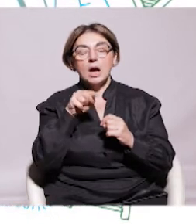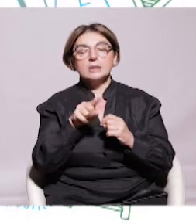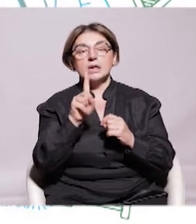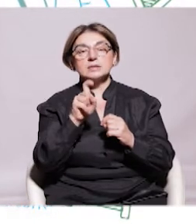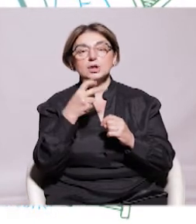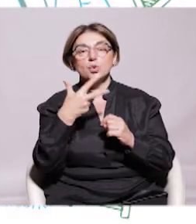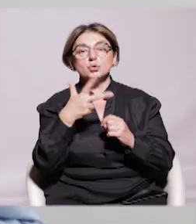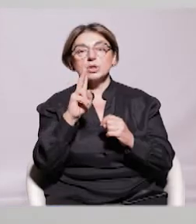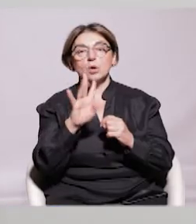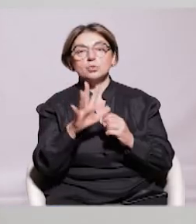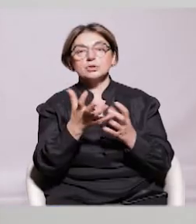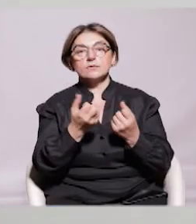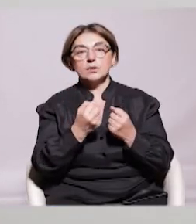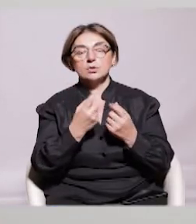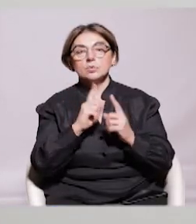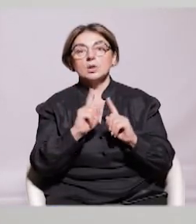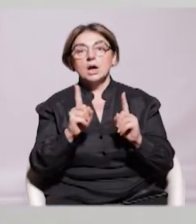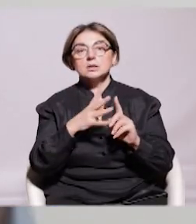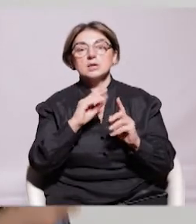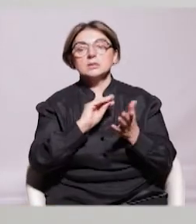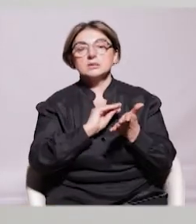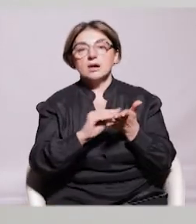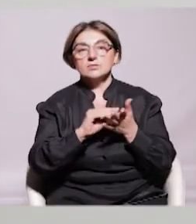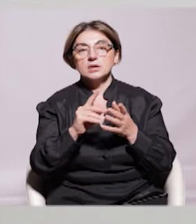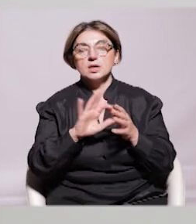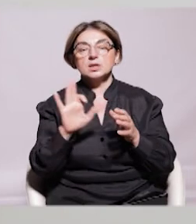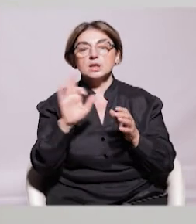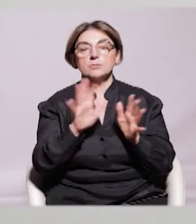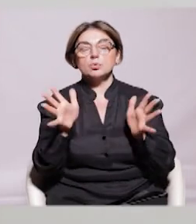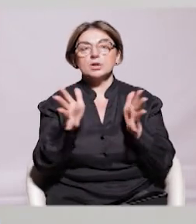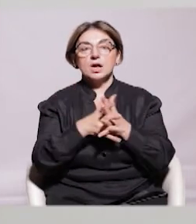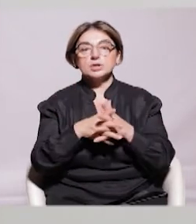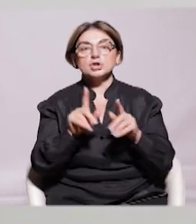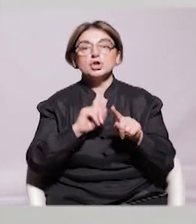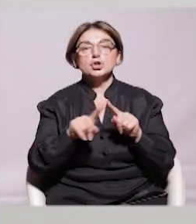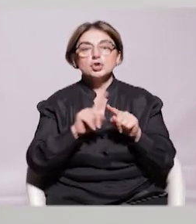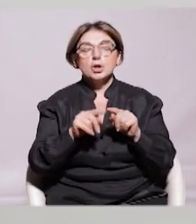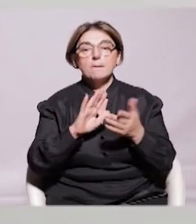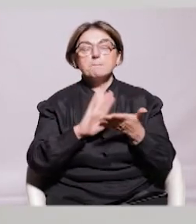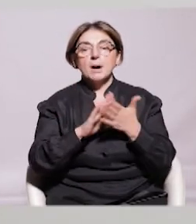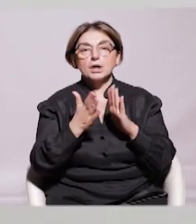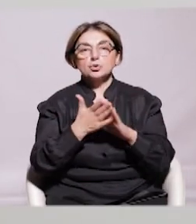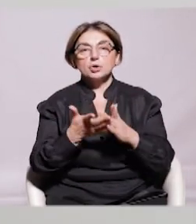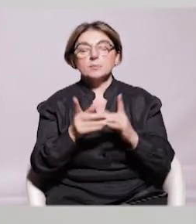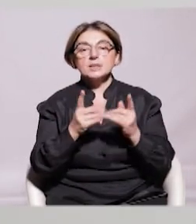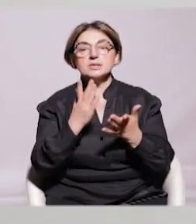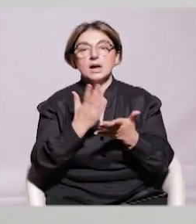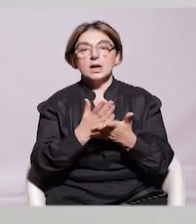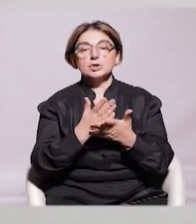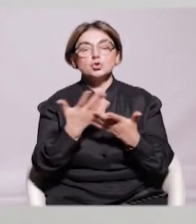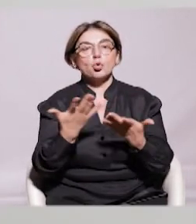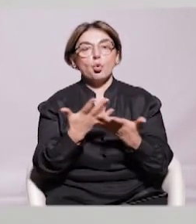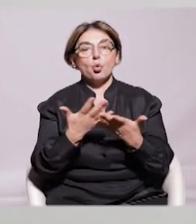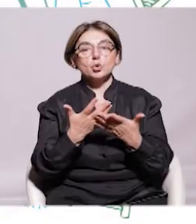1125. ესე იგი, თუ ჩვენ რაც განვიხილეთ ახლა ქიმიური რეაქციის სიჩქარეზე მოქმედი ფაქტორები, ეს